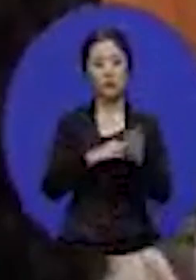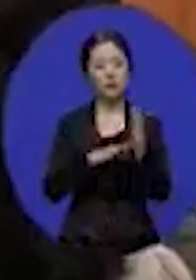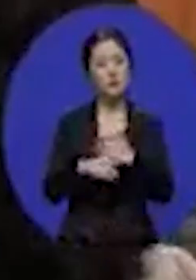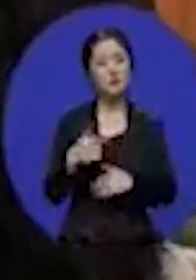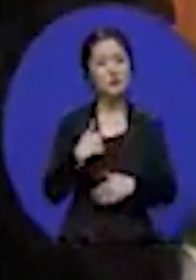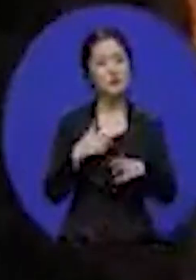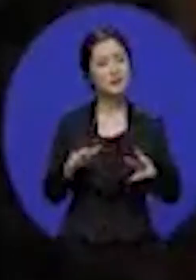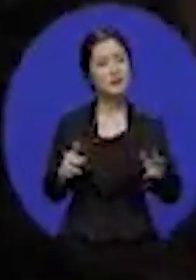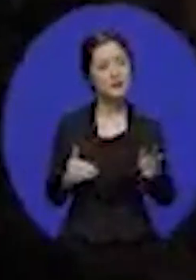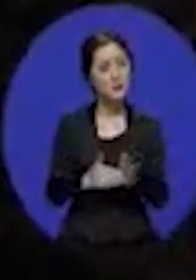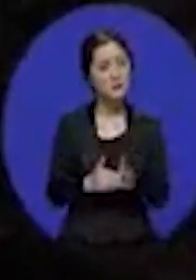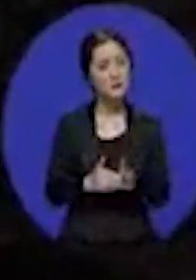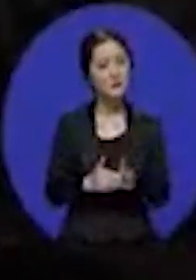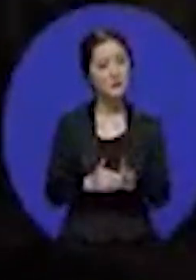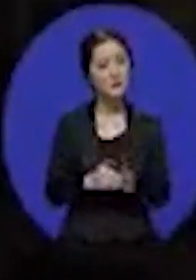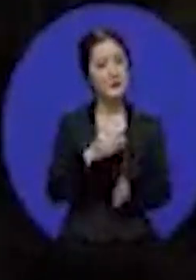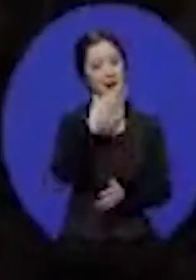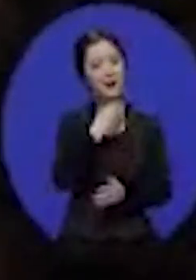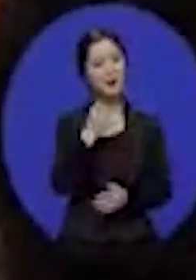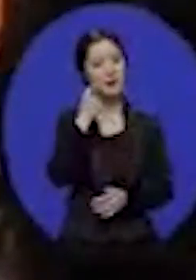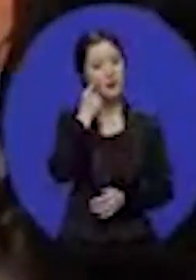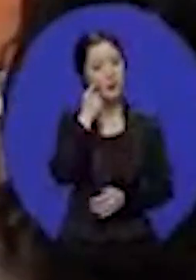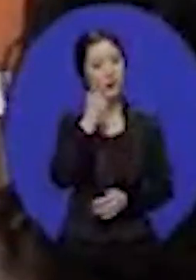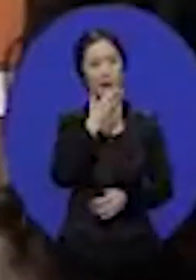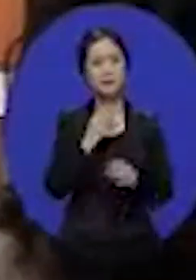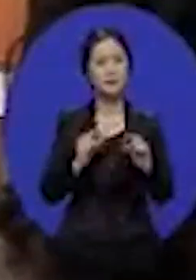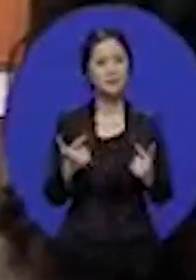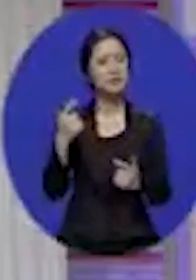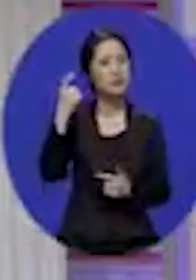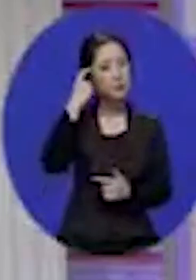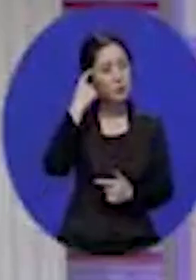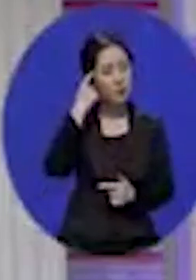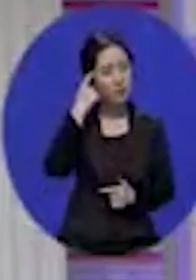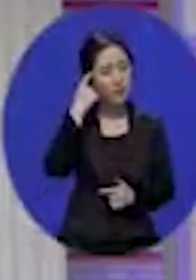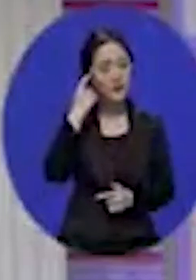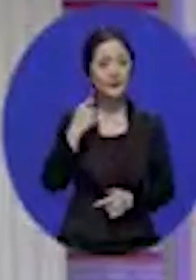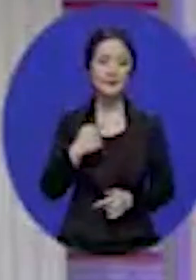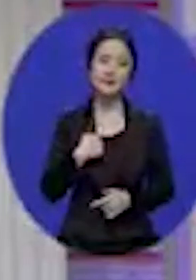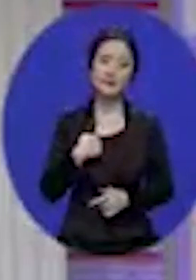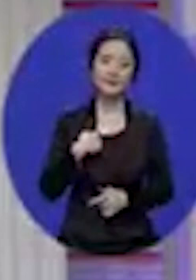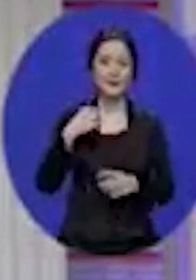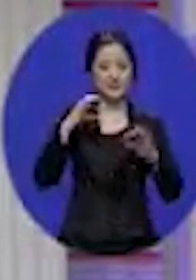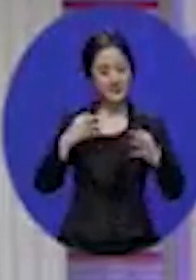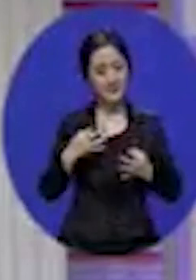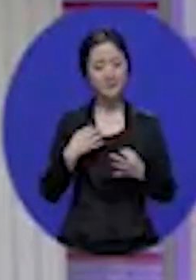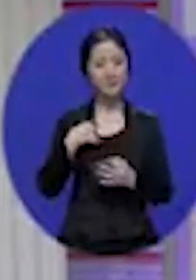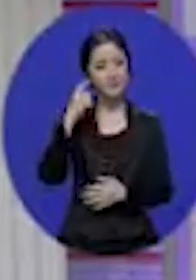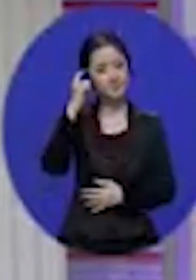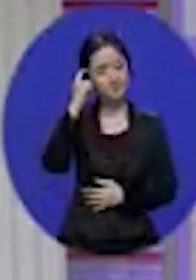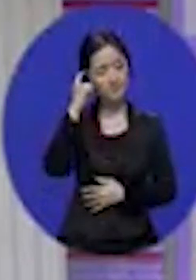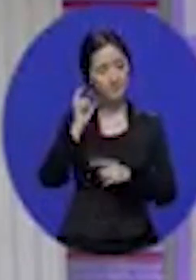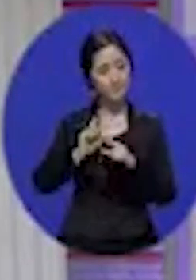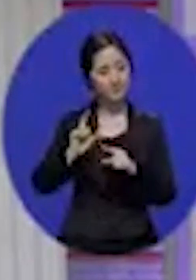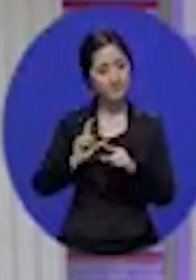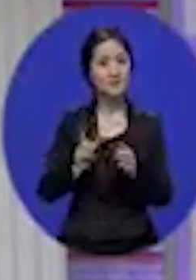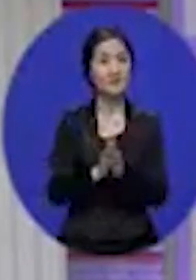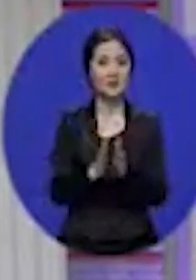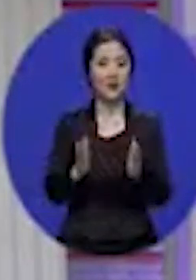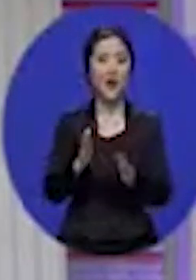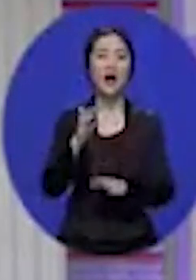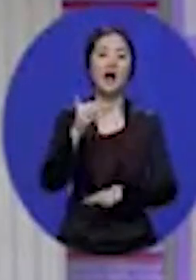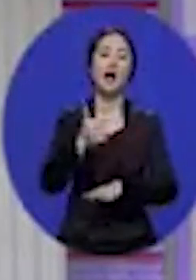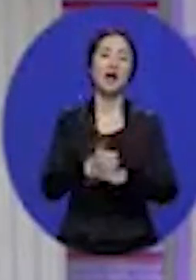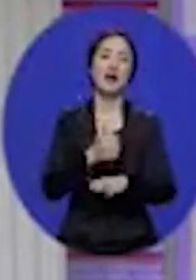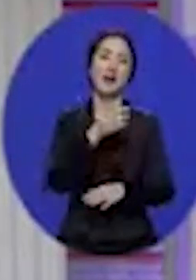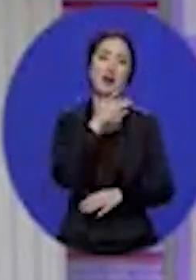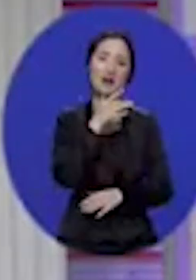그렇다면 내가 과연 왜 행복하지 못했을까를 저를 이제 분석을 하기 시작한 거예요. 그랬더니 어떤 답이 나오냐면